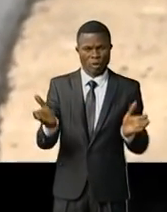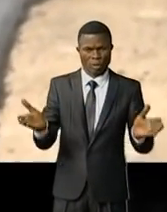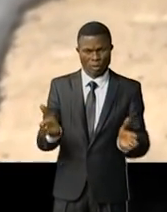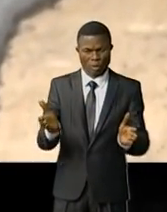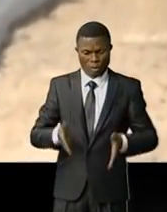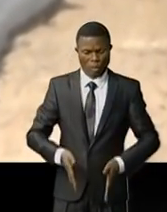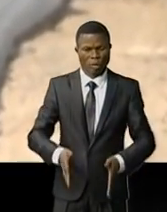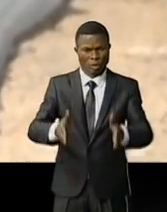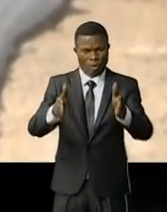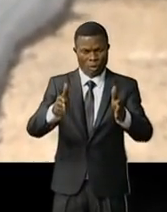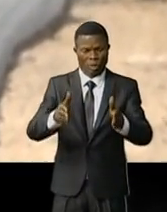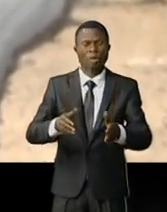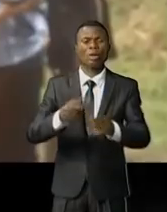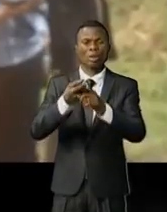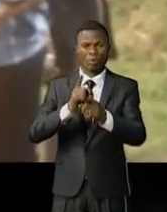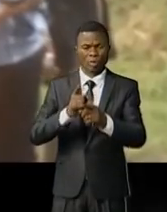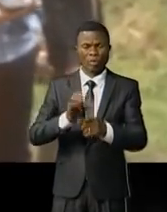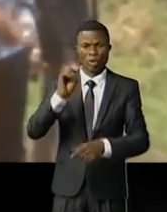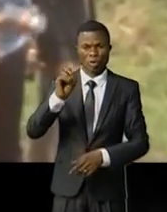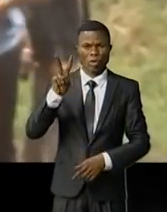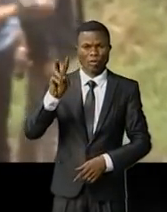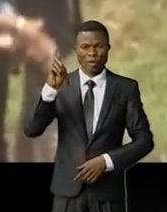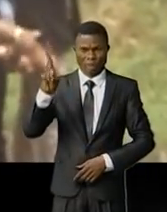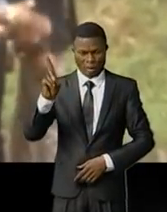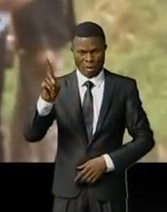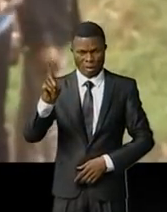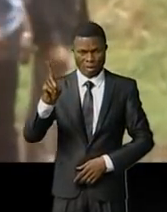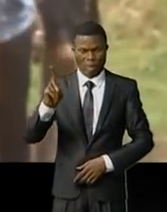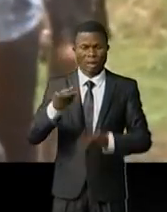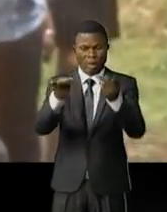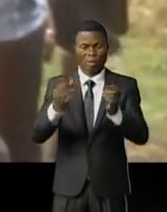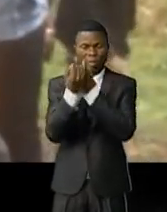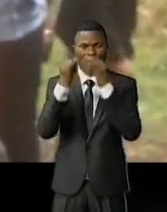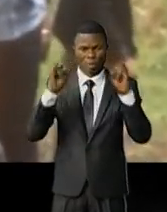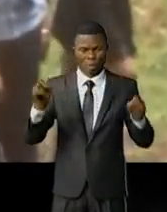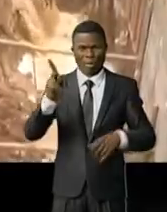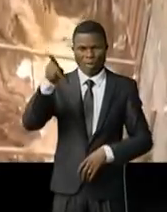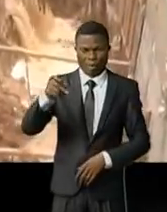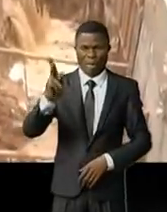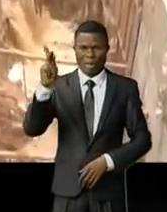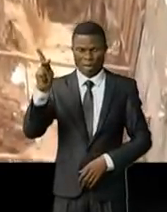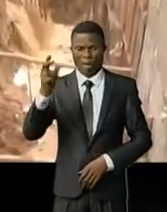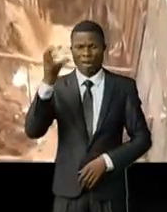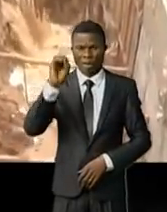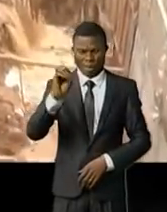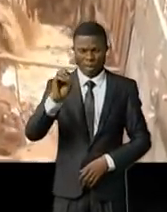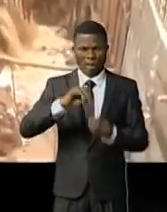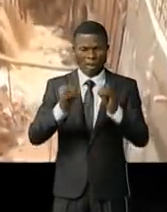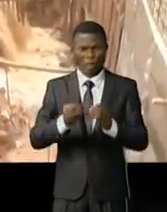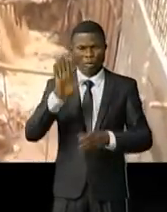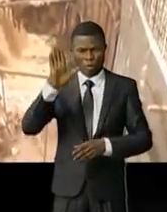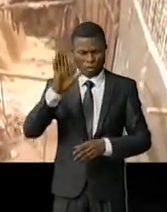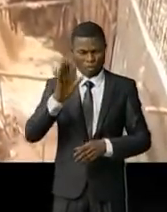la chaussée sont exécutés par l'OVD et à la place de l'Indépendance, au PK0 de la route nationale numéro 5, ils